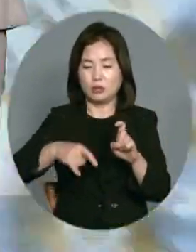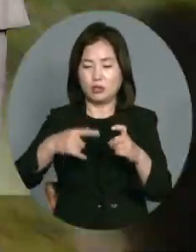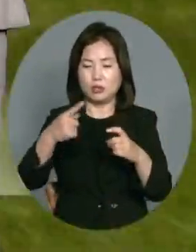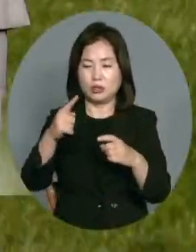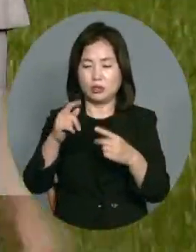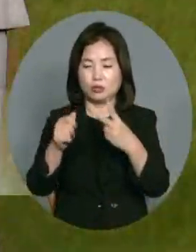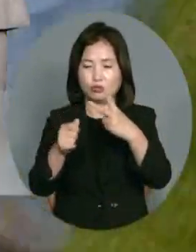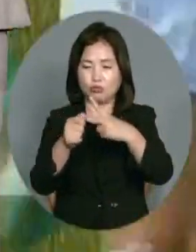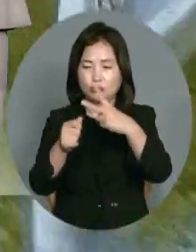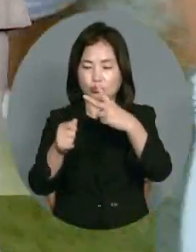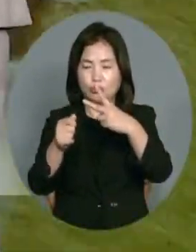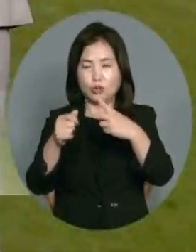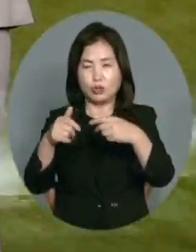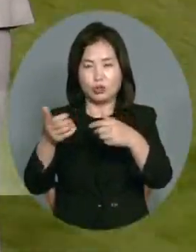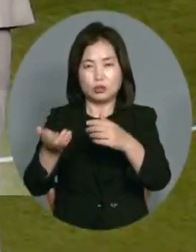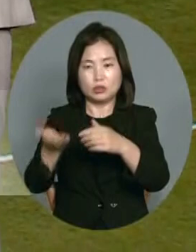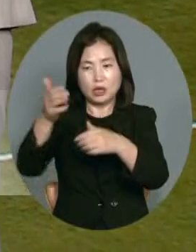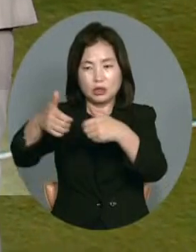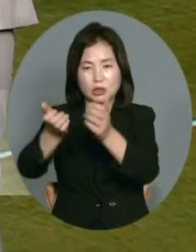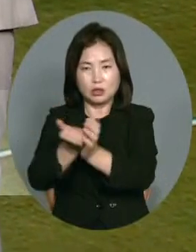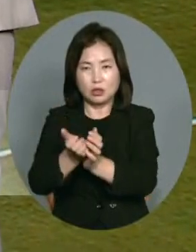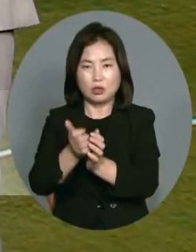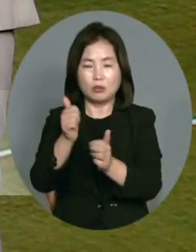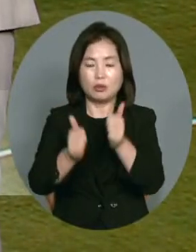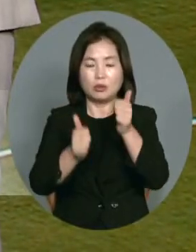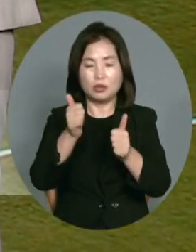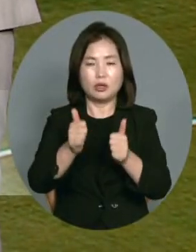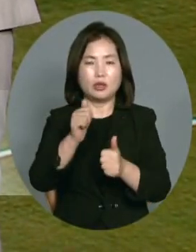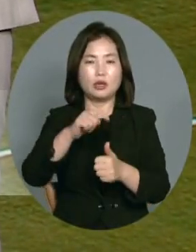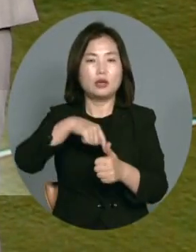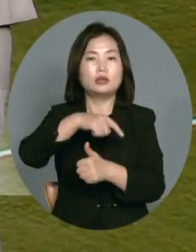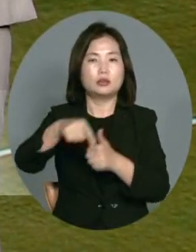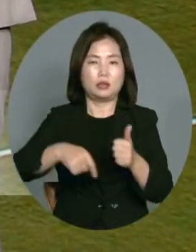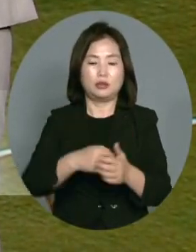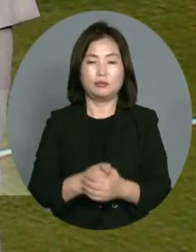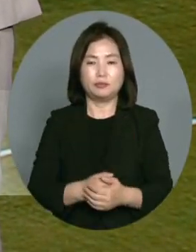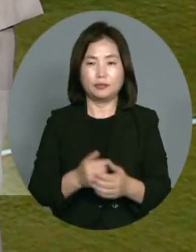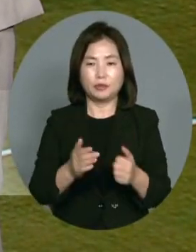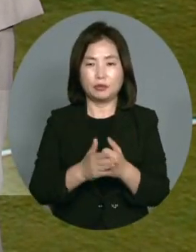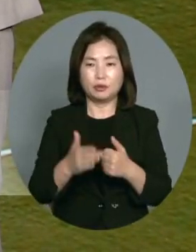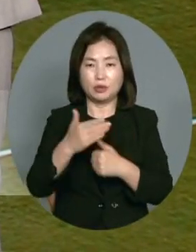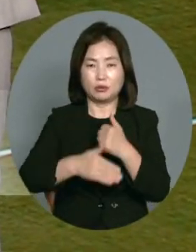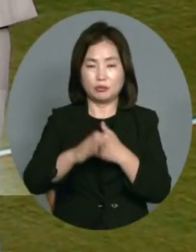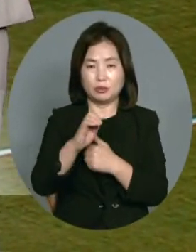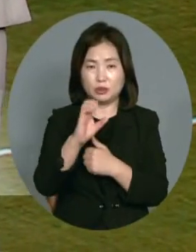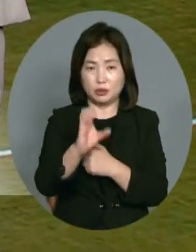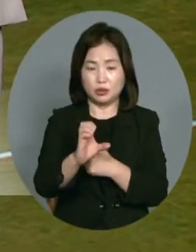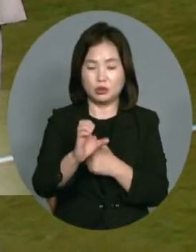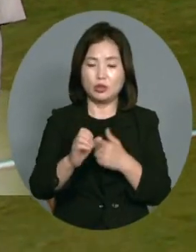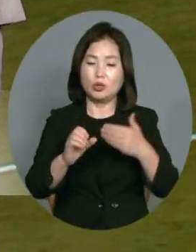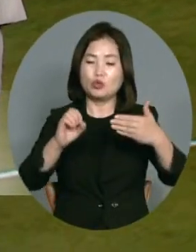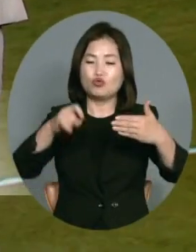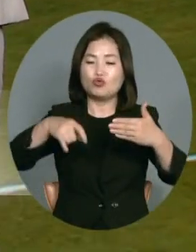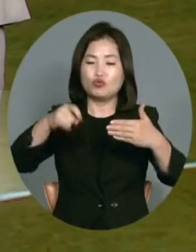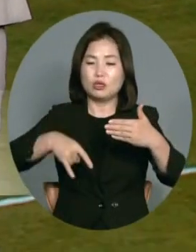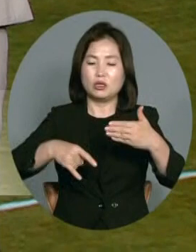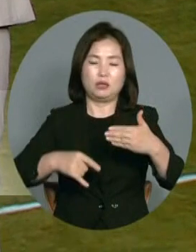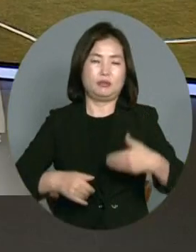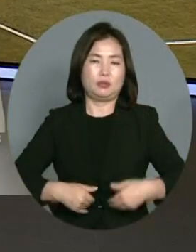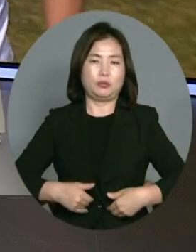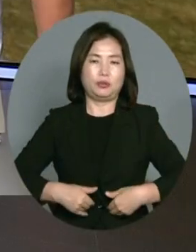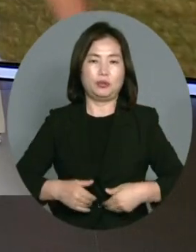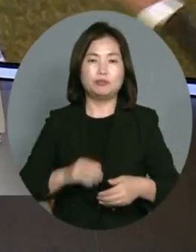2 상위권 그룹과 그 플레이오프를 펼쳐야 하는 상황이잖아요. 그렇다면 대구FC 최소한 9위는 지켜야 할 것